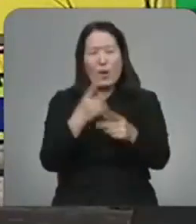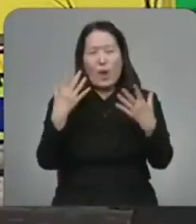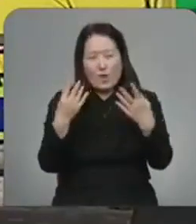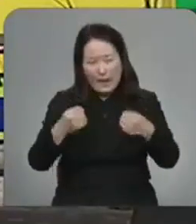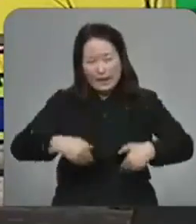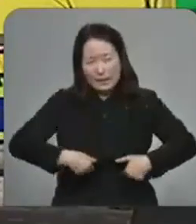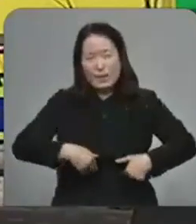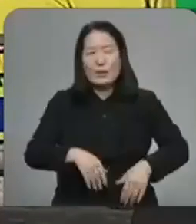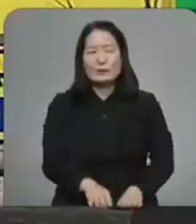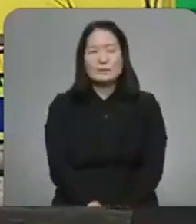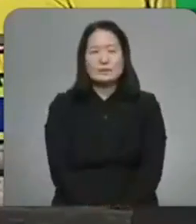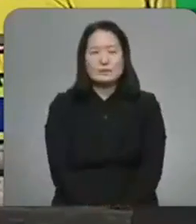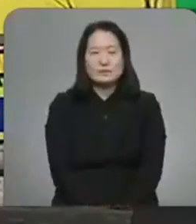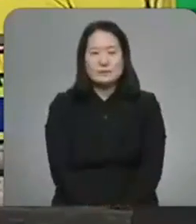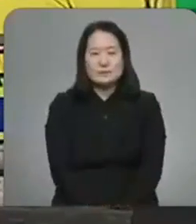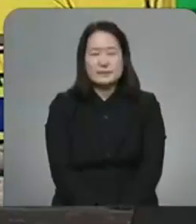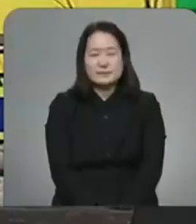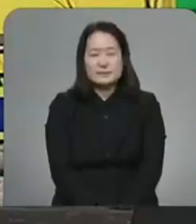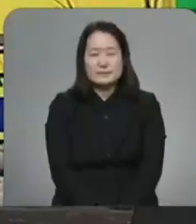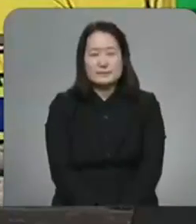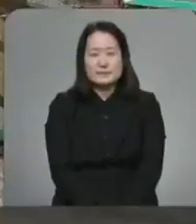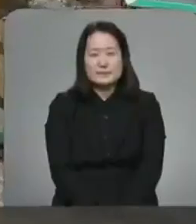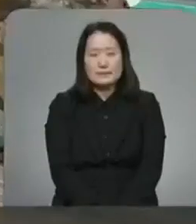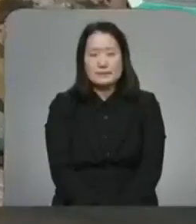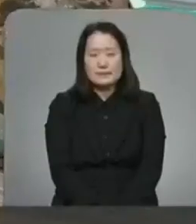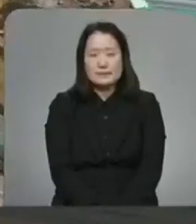기자가 현장을 다녀왔습니다.